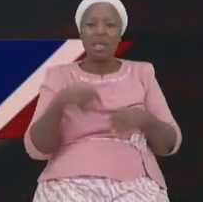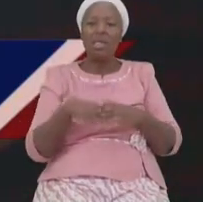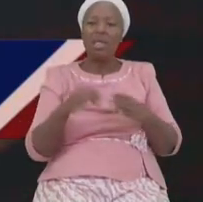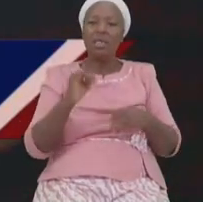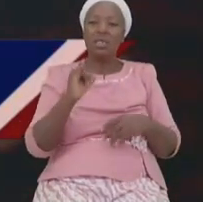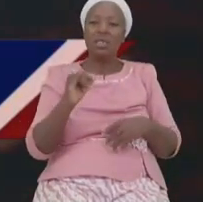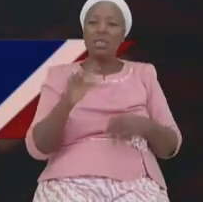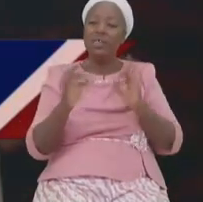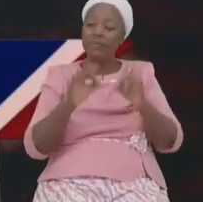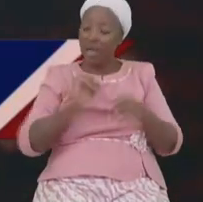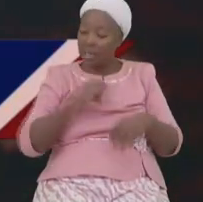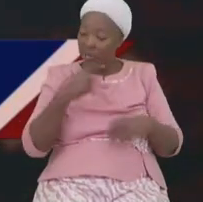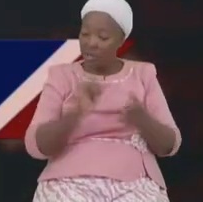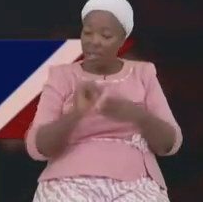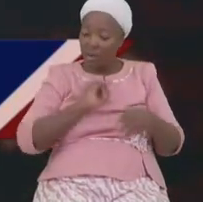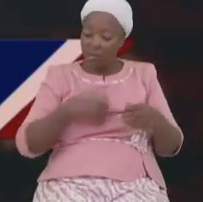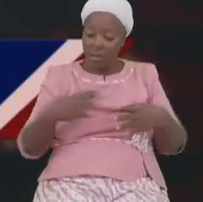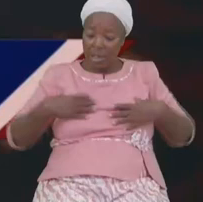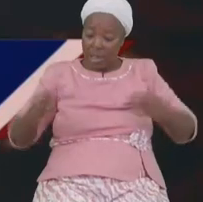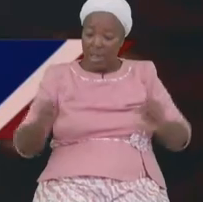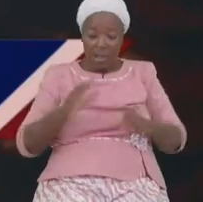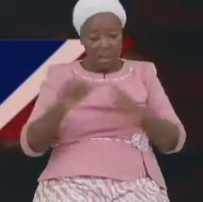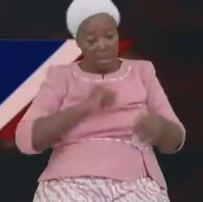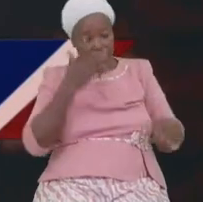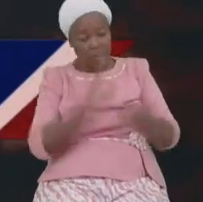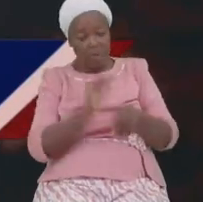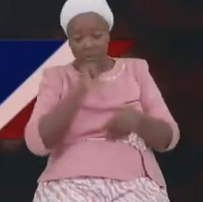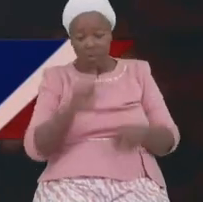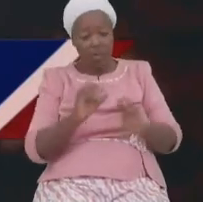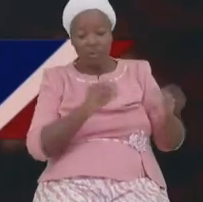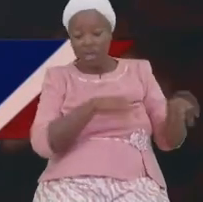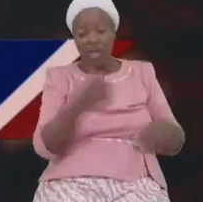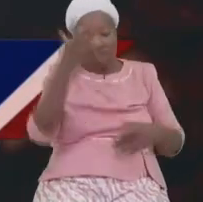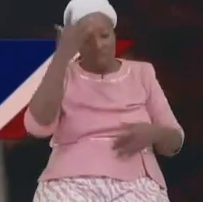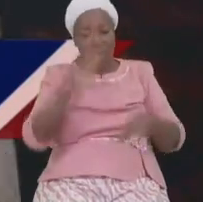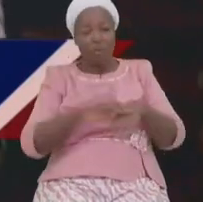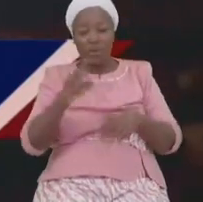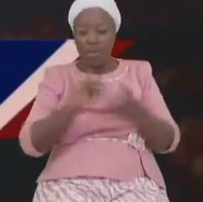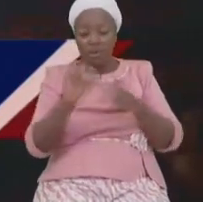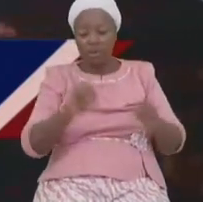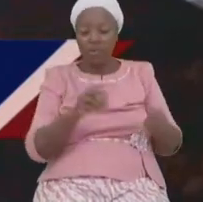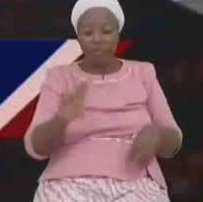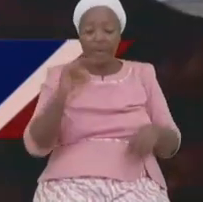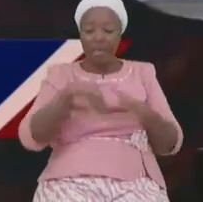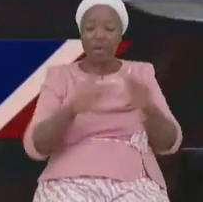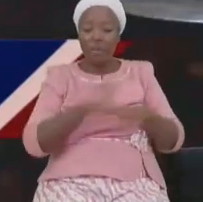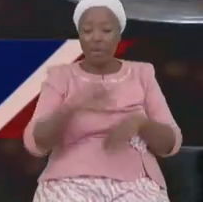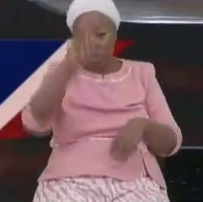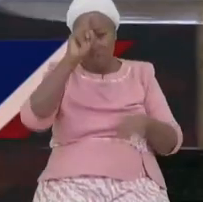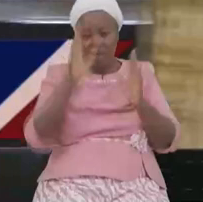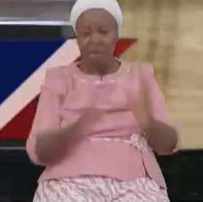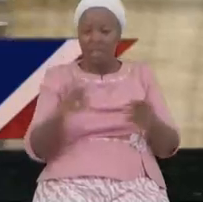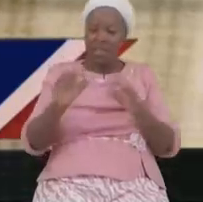que j'ai dit que je ne vais pas les frapper de maladies que vous voyez sur les Égyptiens? Est-ce que j'ai dit que